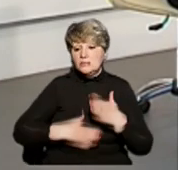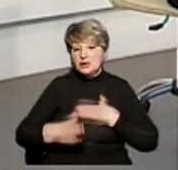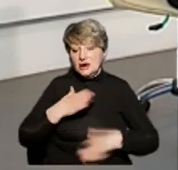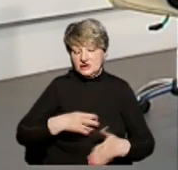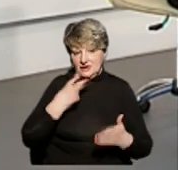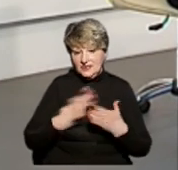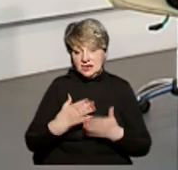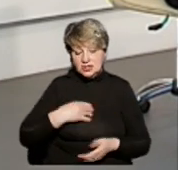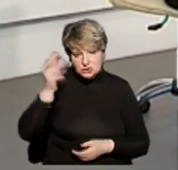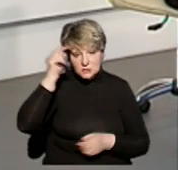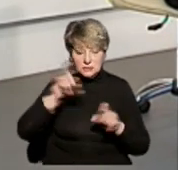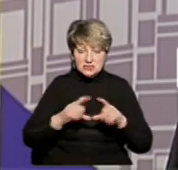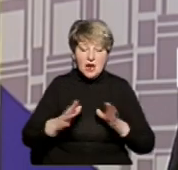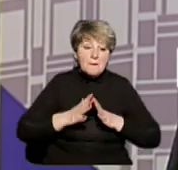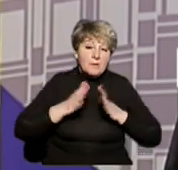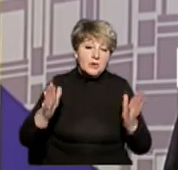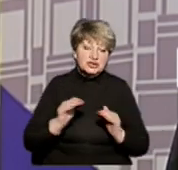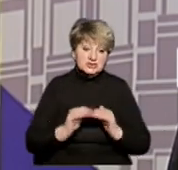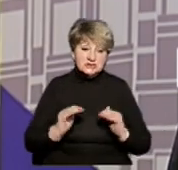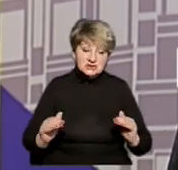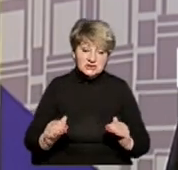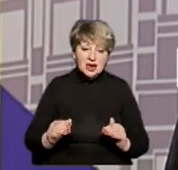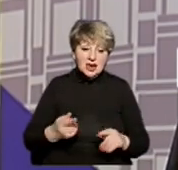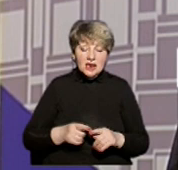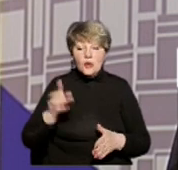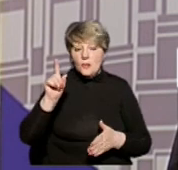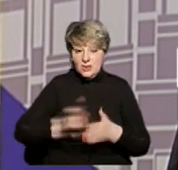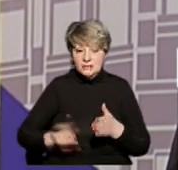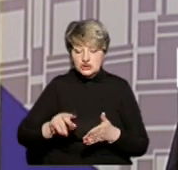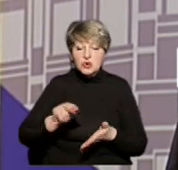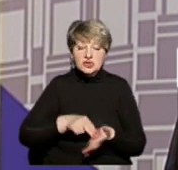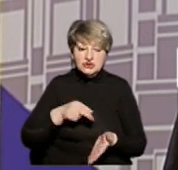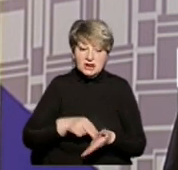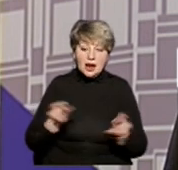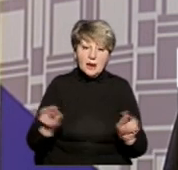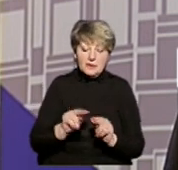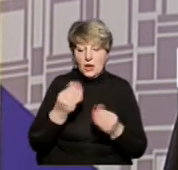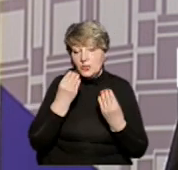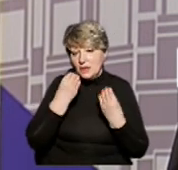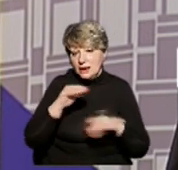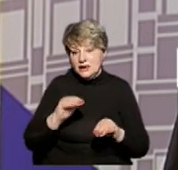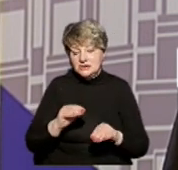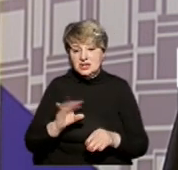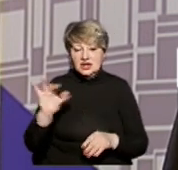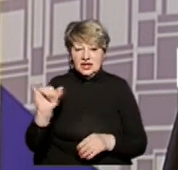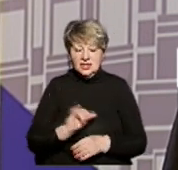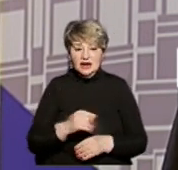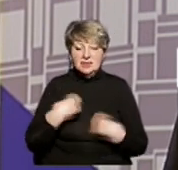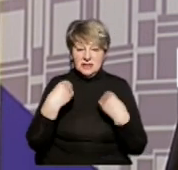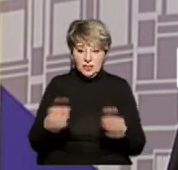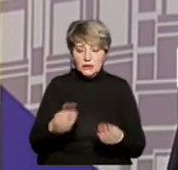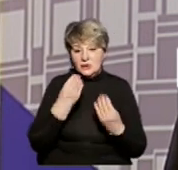в наших навчальних закладах якомога більше дітей. І я абсолютно переконаний, що черкаські педагоги, вони є найкращі, і знання вони дають найкраще.